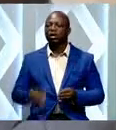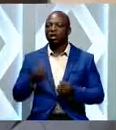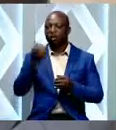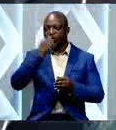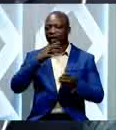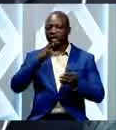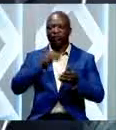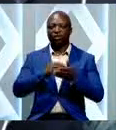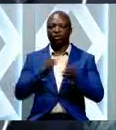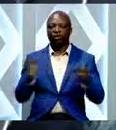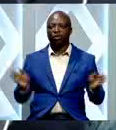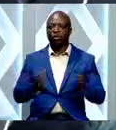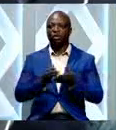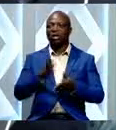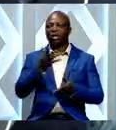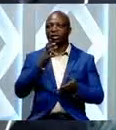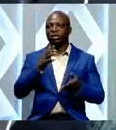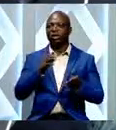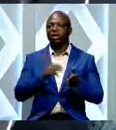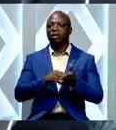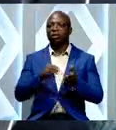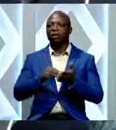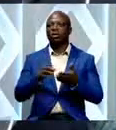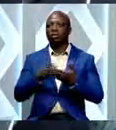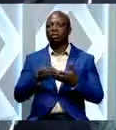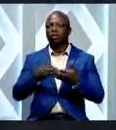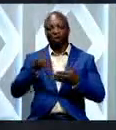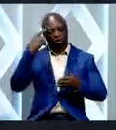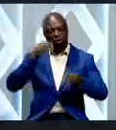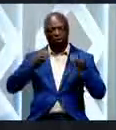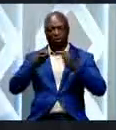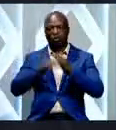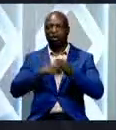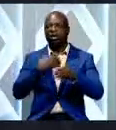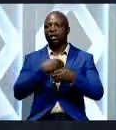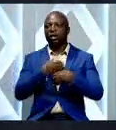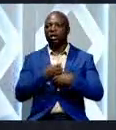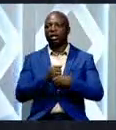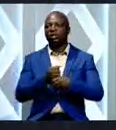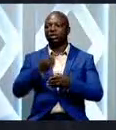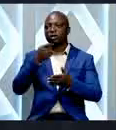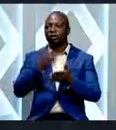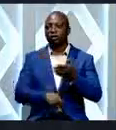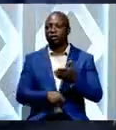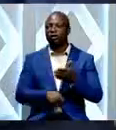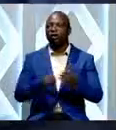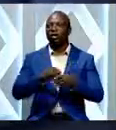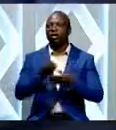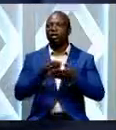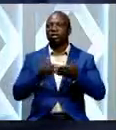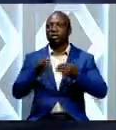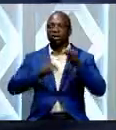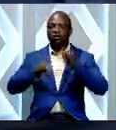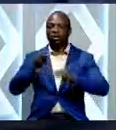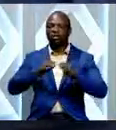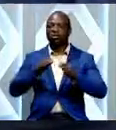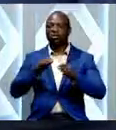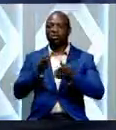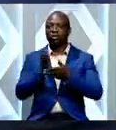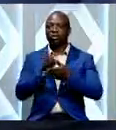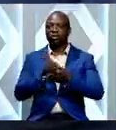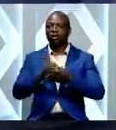mobiliser jusqu'à 500 millions de dollars pour des investissements et la création de valeur dans les infrastructures